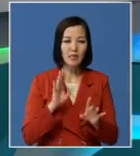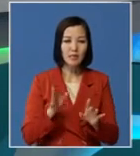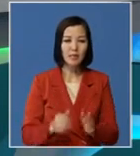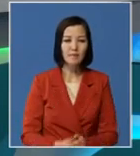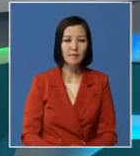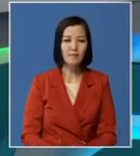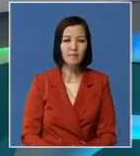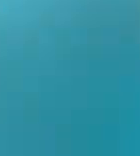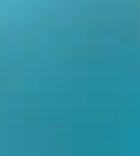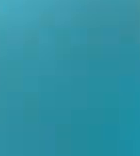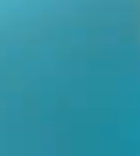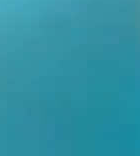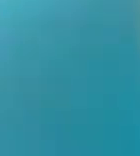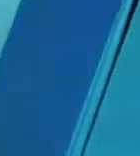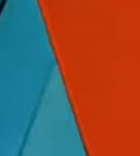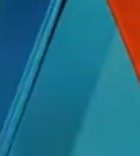берсек.